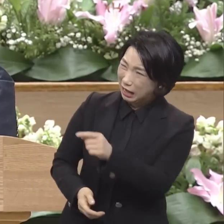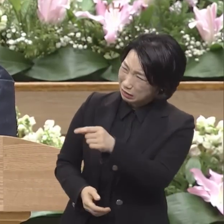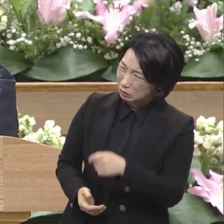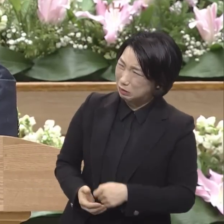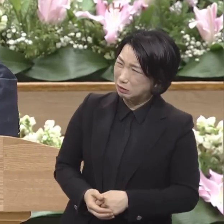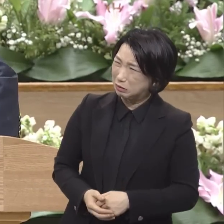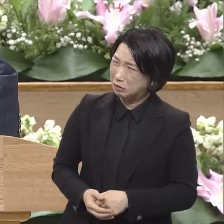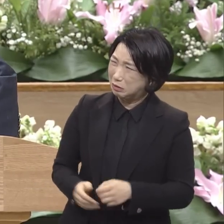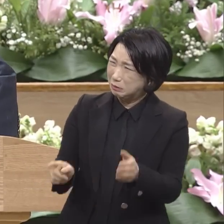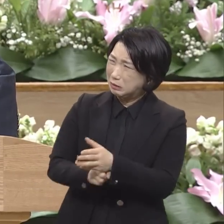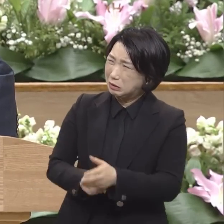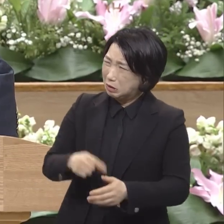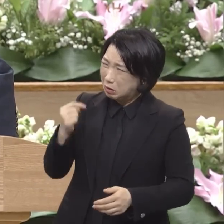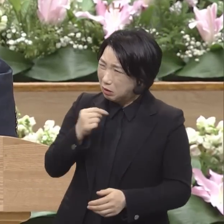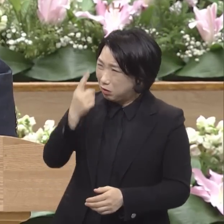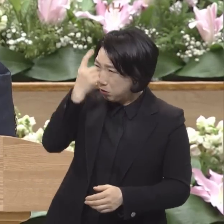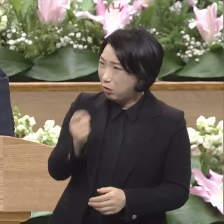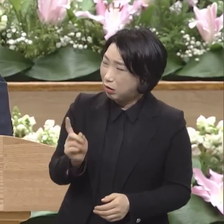저렇게 요란하게 믿냐?